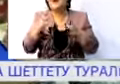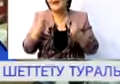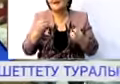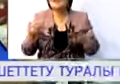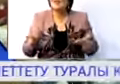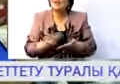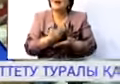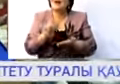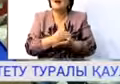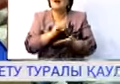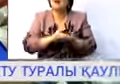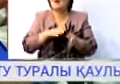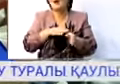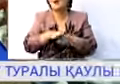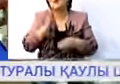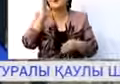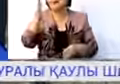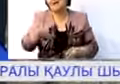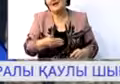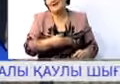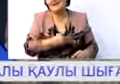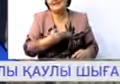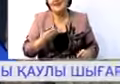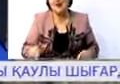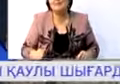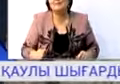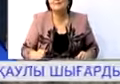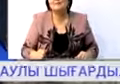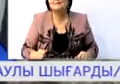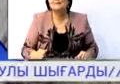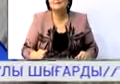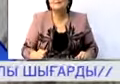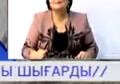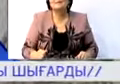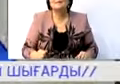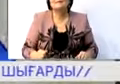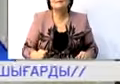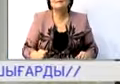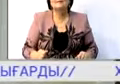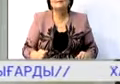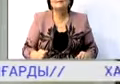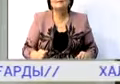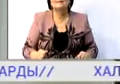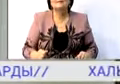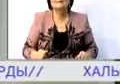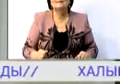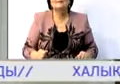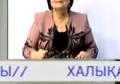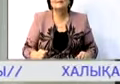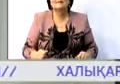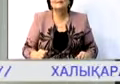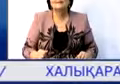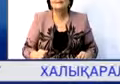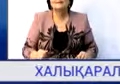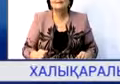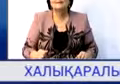жаңа репертуарларымен толықтырмақ ниетте. Әділбек Жахан, Бауыржан Қожамұратов, Төрехан Қожахметов, Қызылорда телеарнасы, Жаңақорған